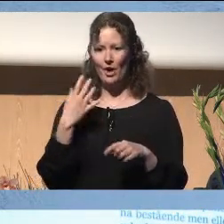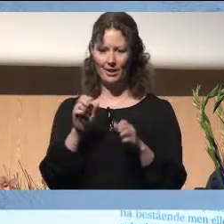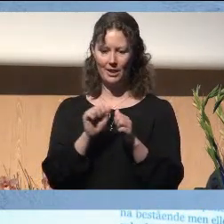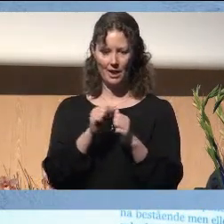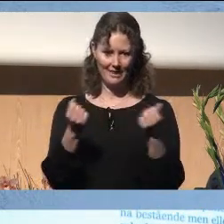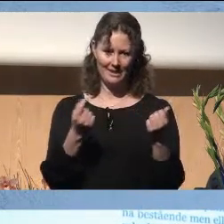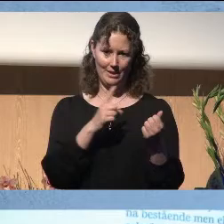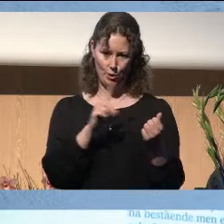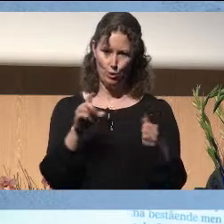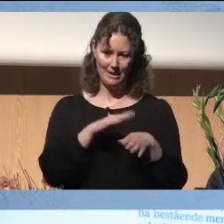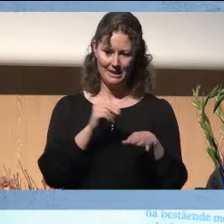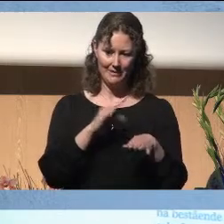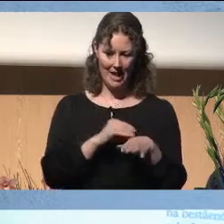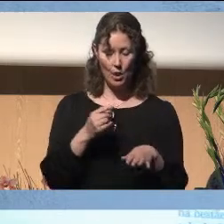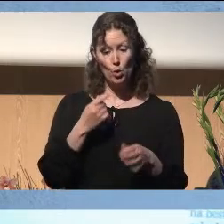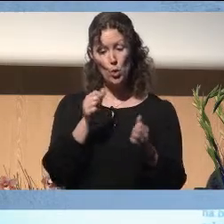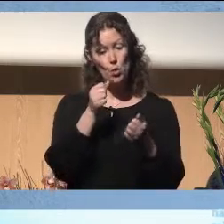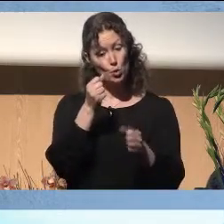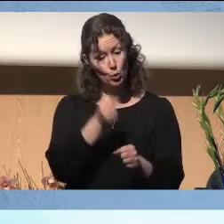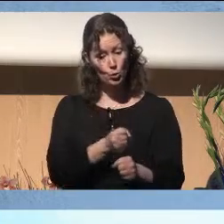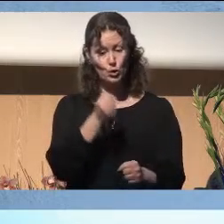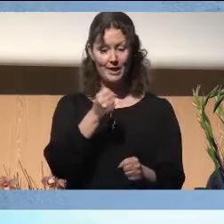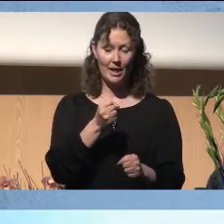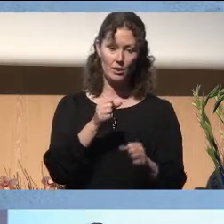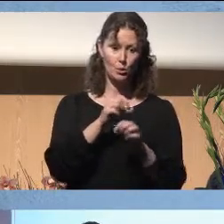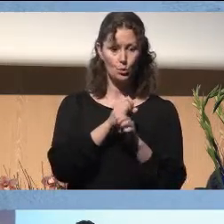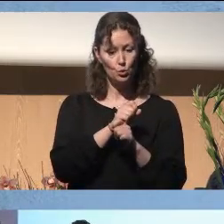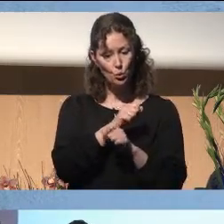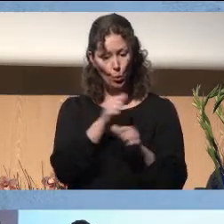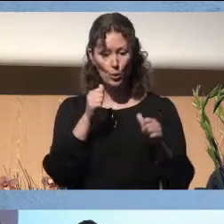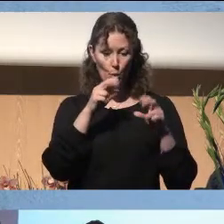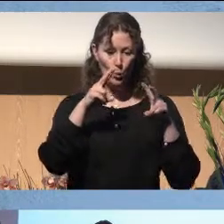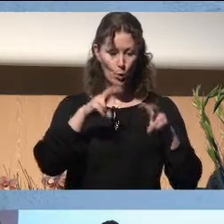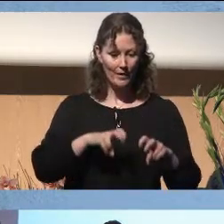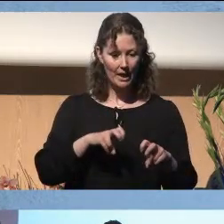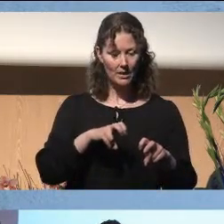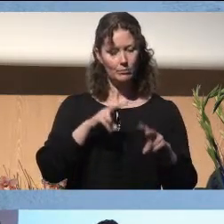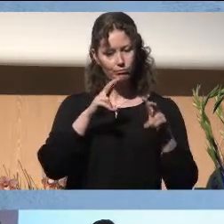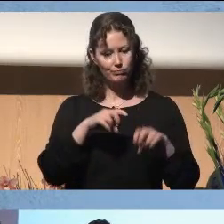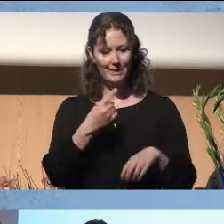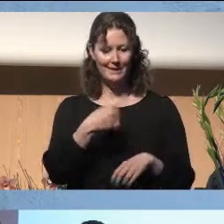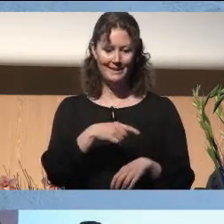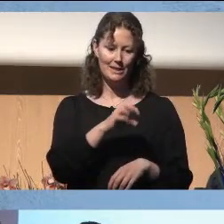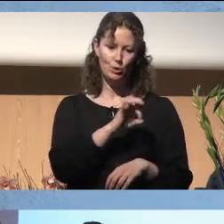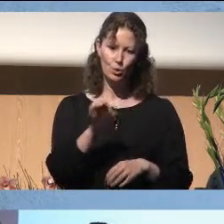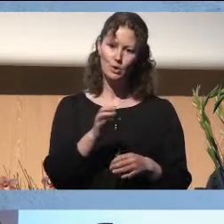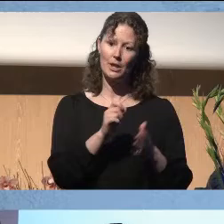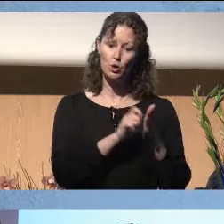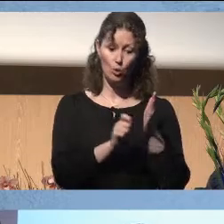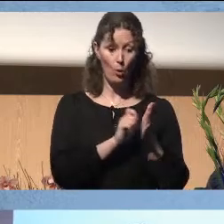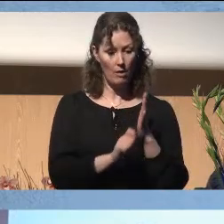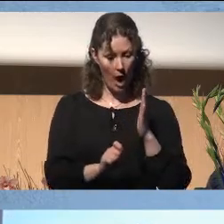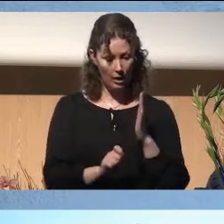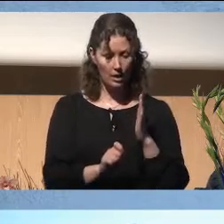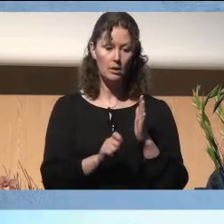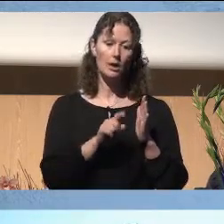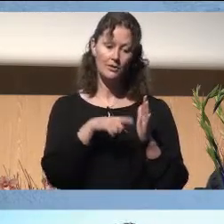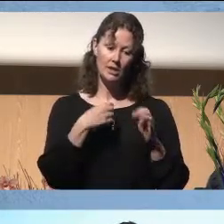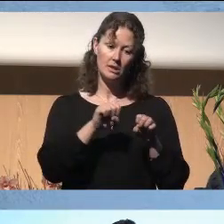tag sedan i Sverige. Och där man konstaterade i en stor utredning, man har granskat 10 000 journaler, att vi